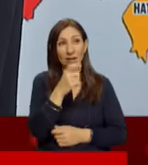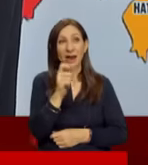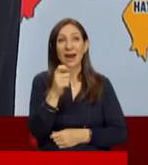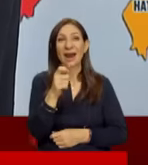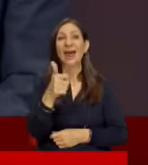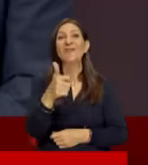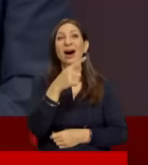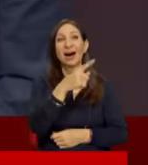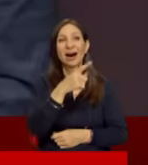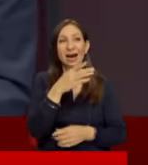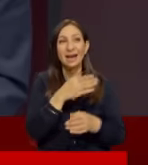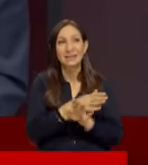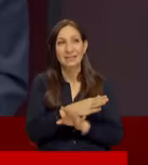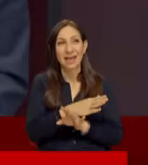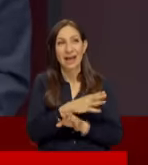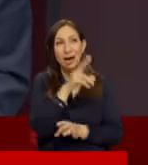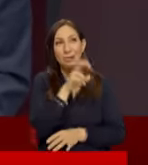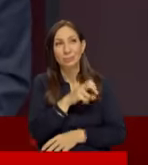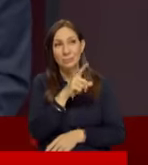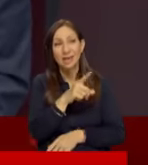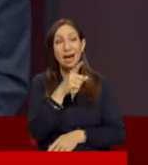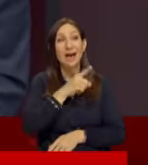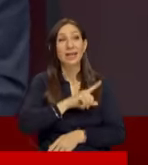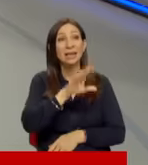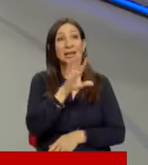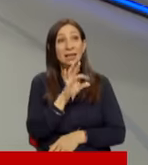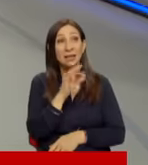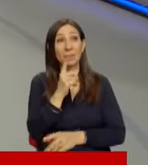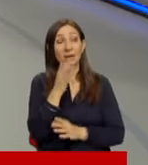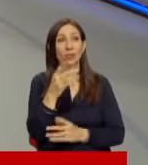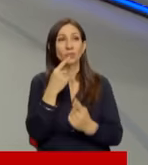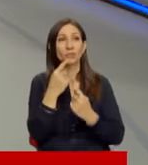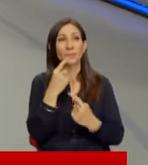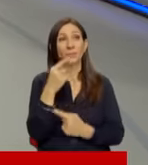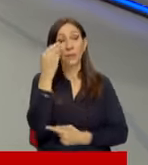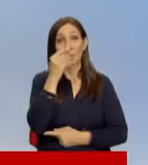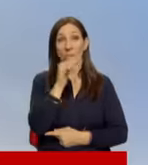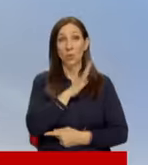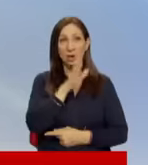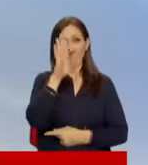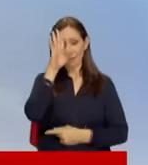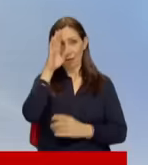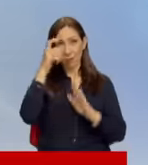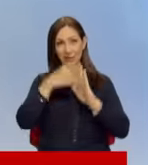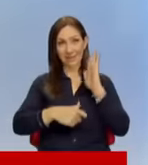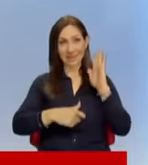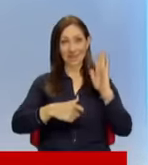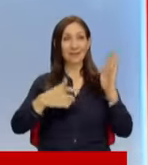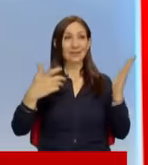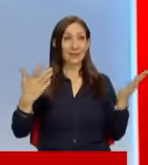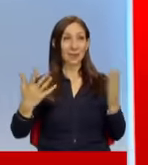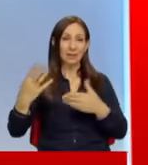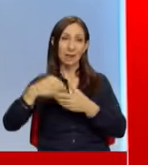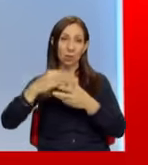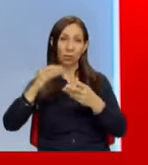Refah Partisi aslında şey yapmış. Aday tercihlerim de bir yandan konuşalım. Yani Ekrem İmamoğlu İstanbul listesinde tabii dahil